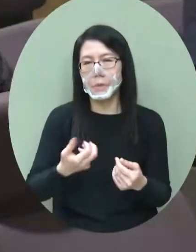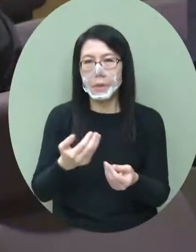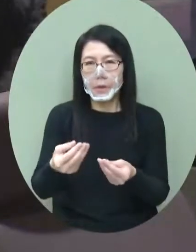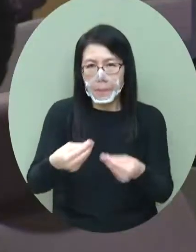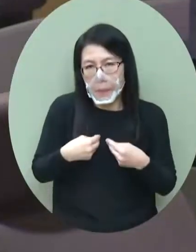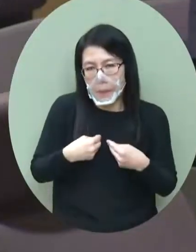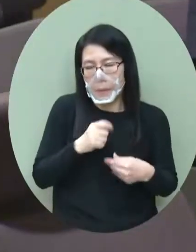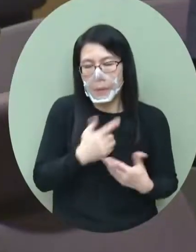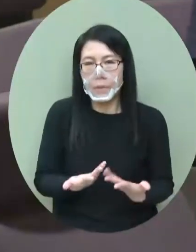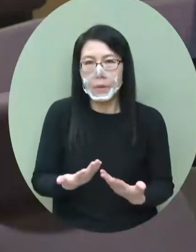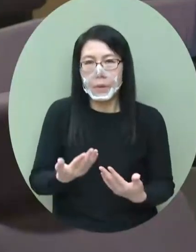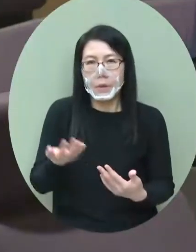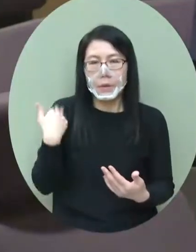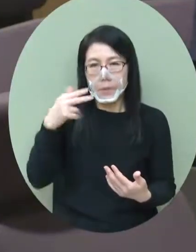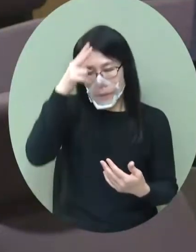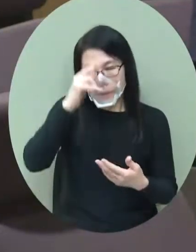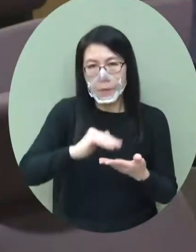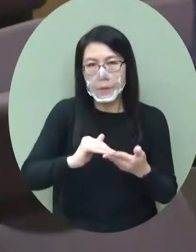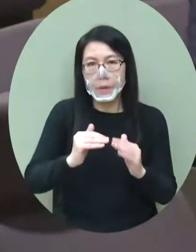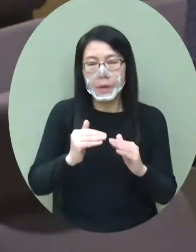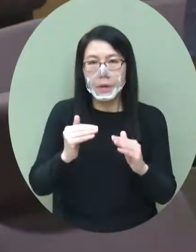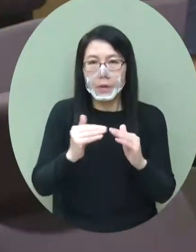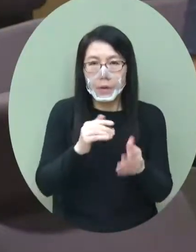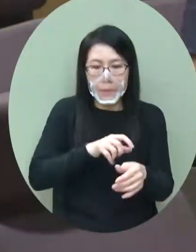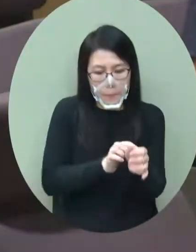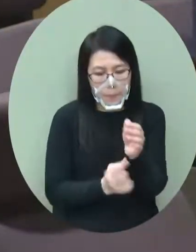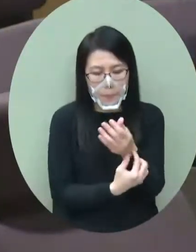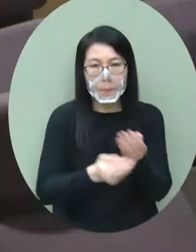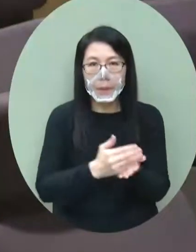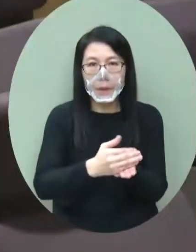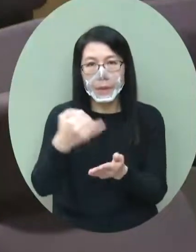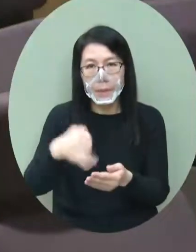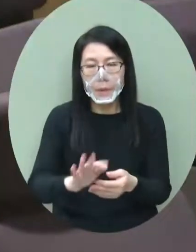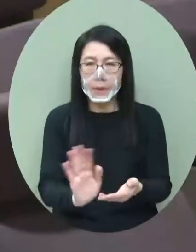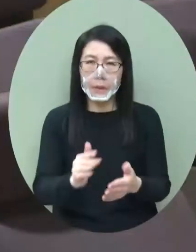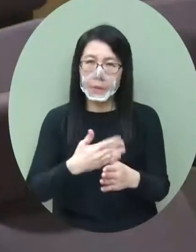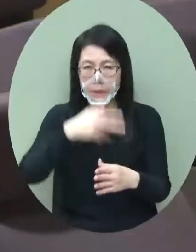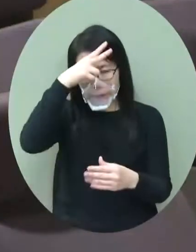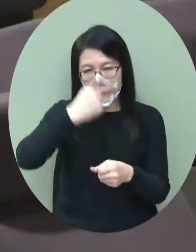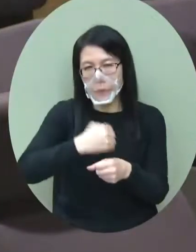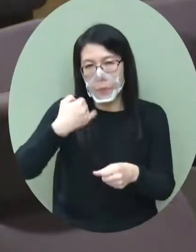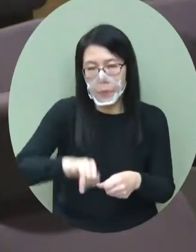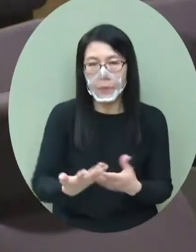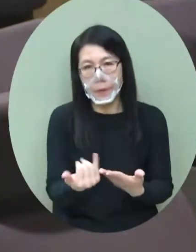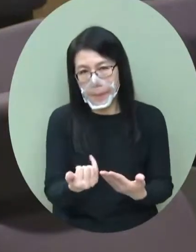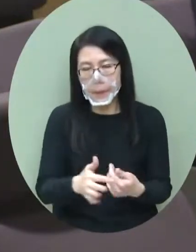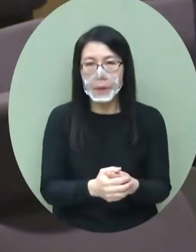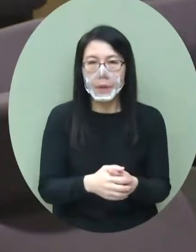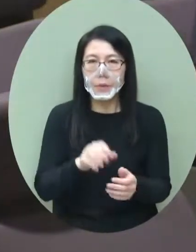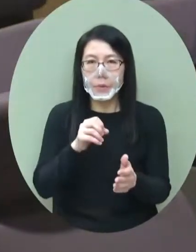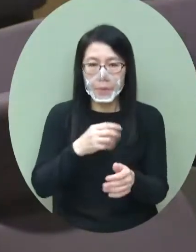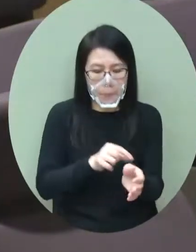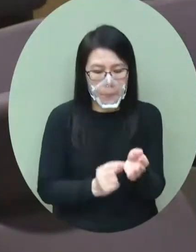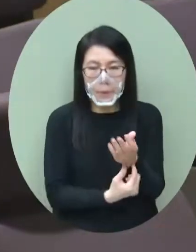到物资。昨天说不会限制，就是居家隔离的人要戴手